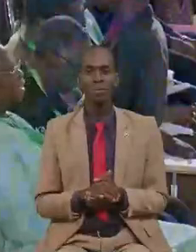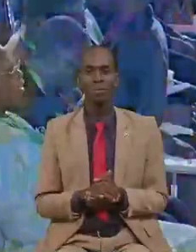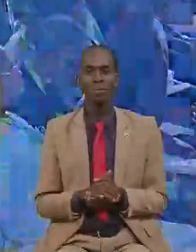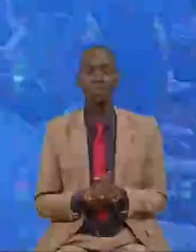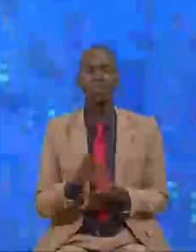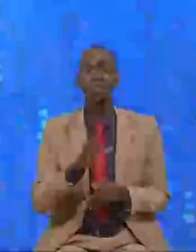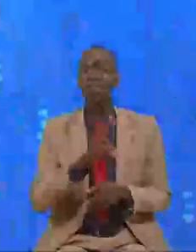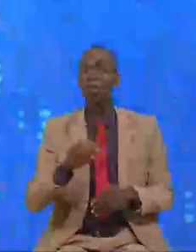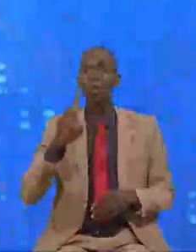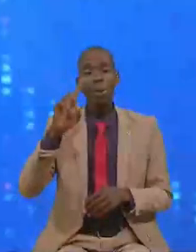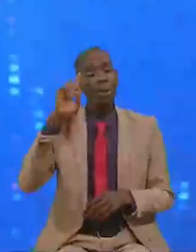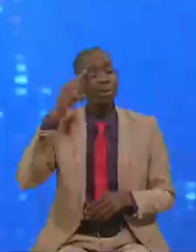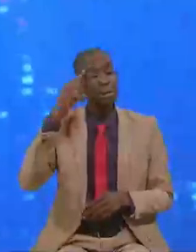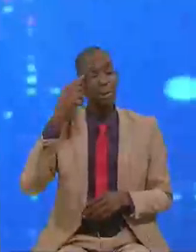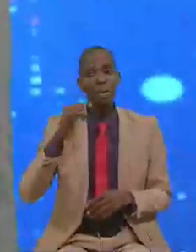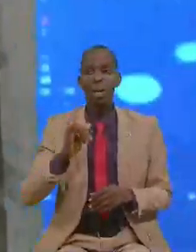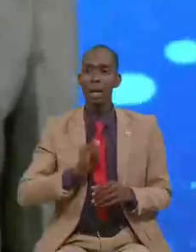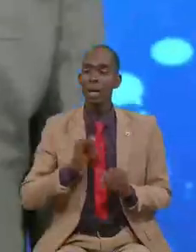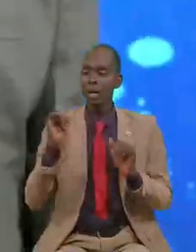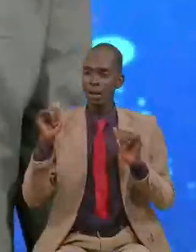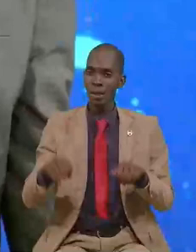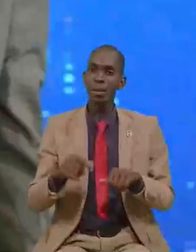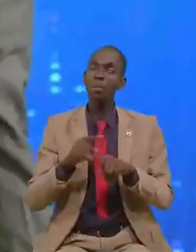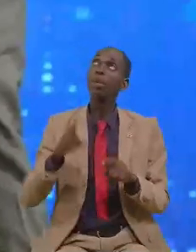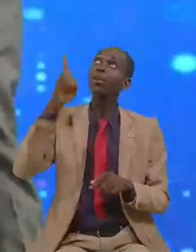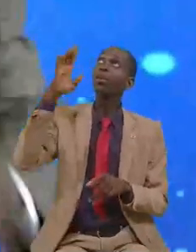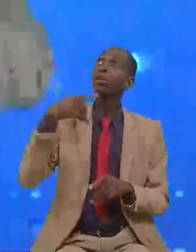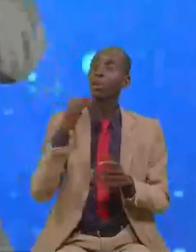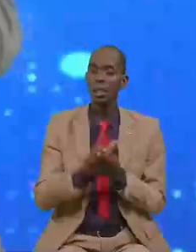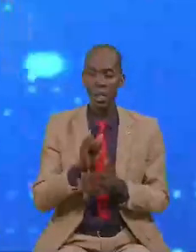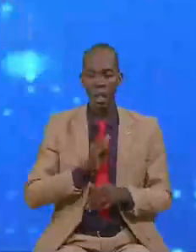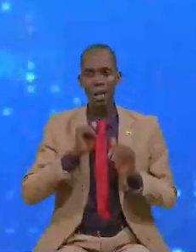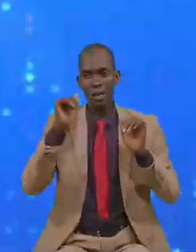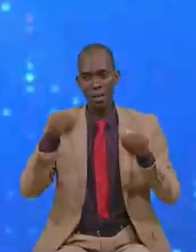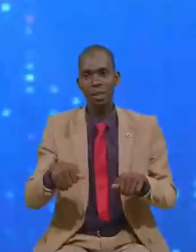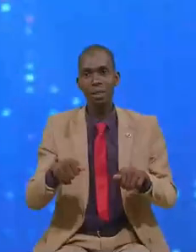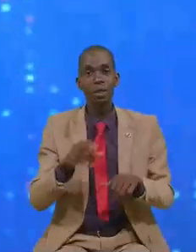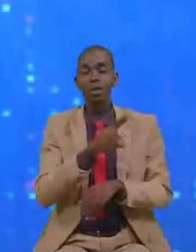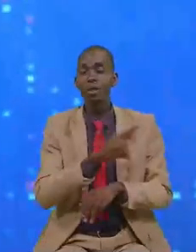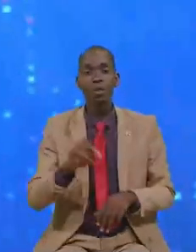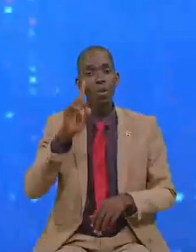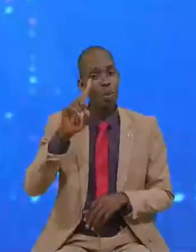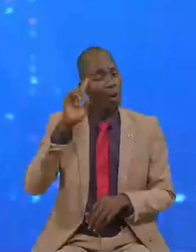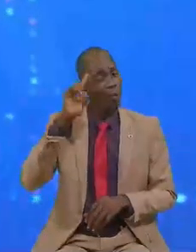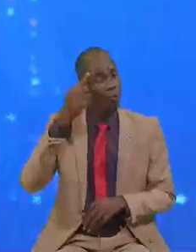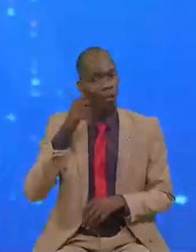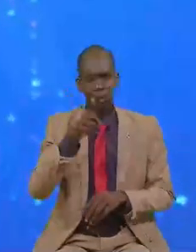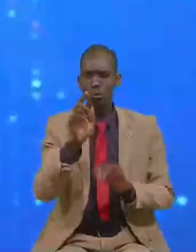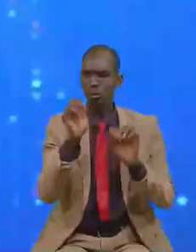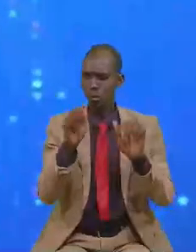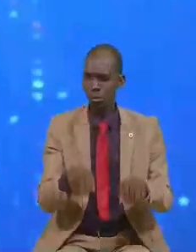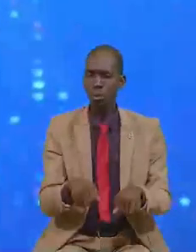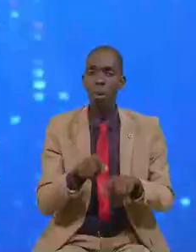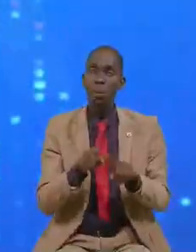Personne n'a pensé que je pouvais, mais Dieu a dit, je peux. Personne n'a pensé que tu peux, mais Dieu a